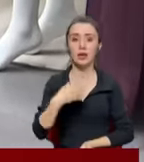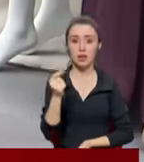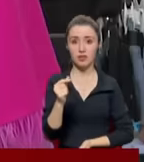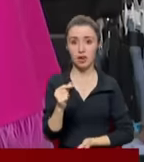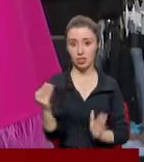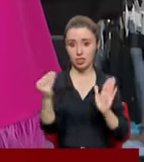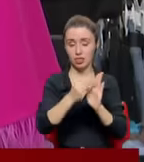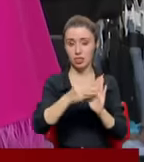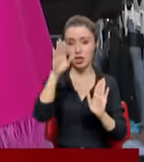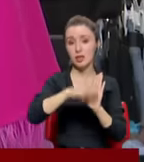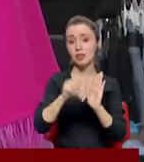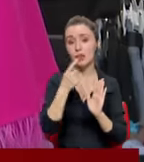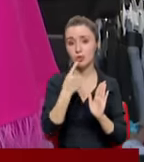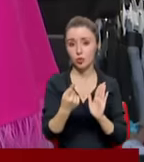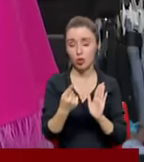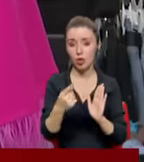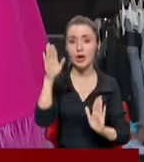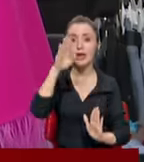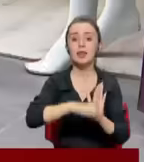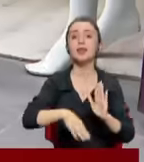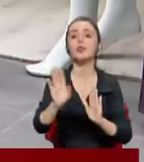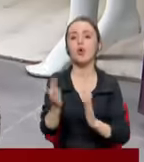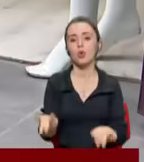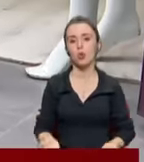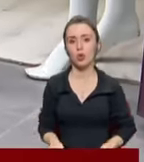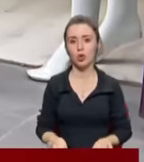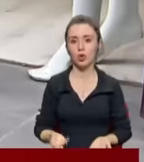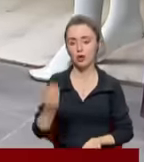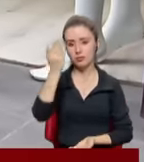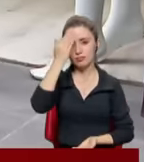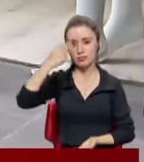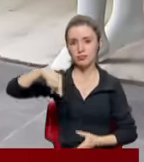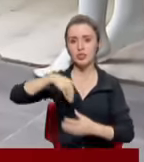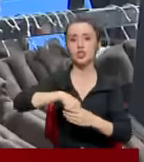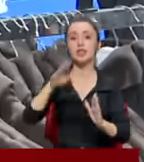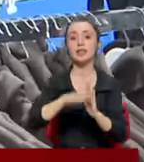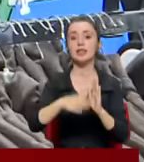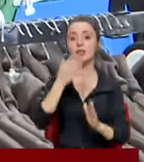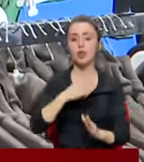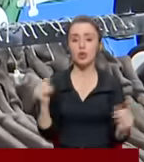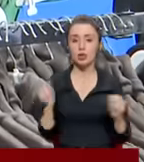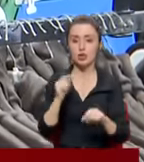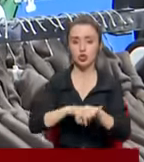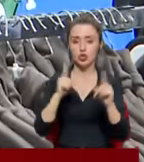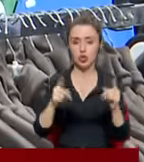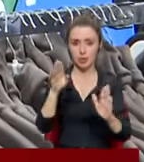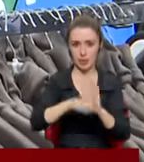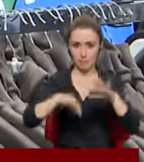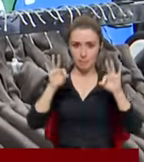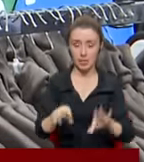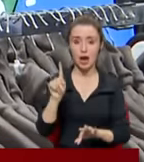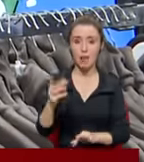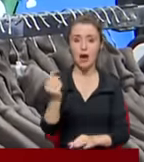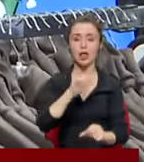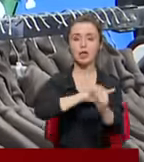koyuyor indirim yaptım diyor Aslında indirim filan yok yani Dar gelirli için indirim yok kış sezonu indirimleri başladı ama